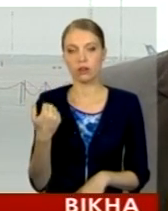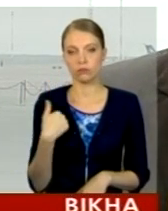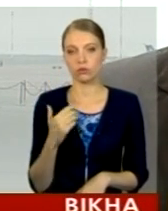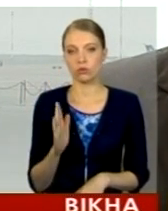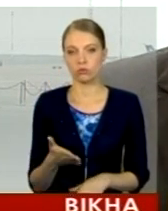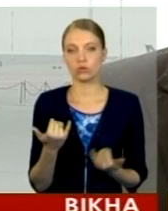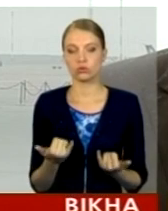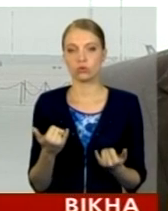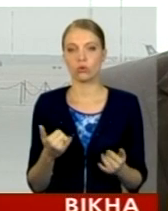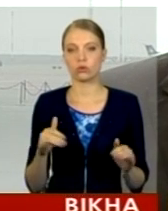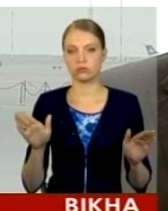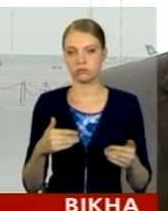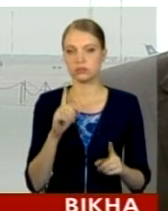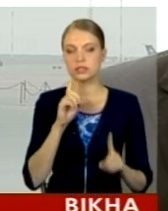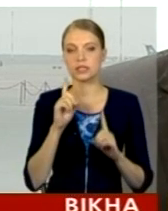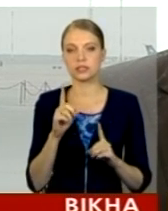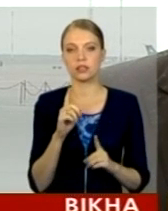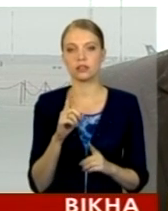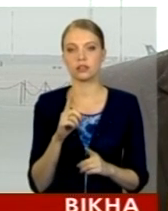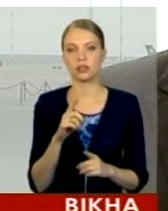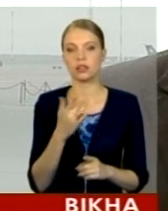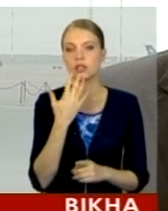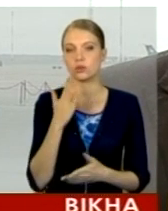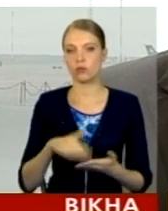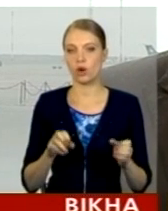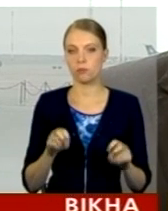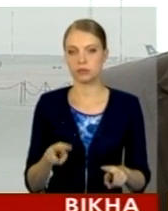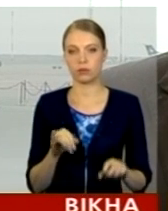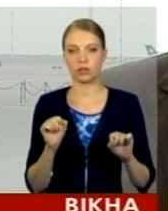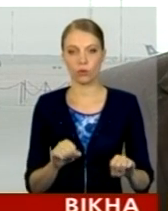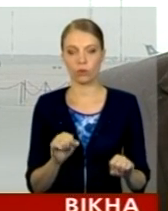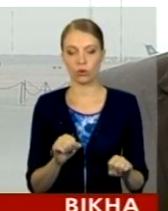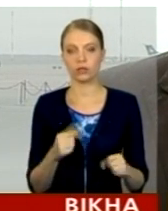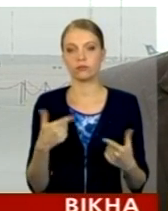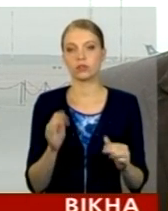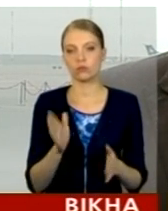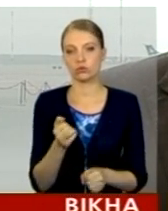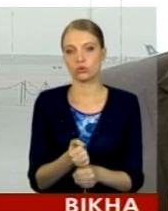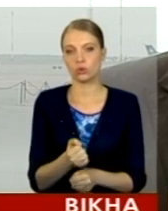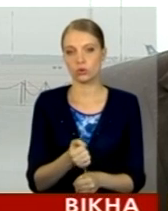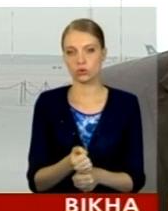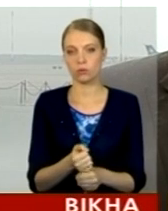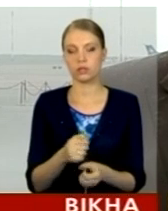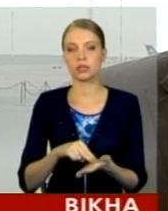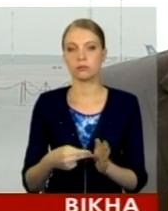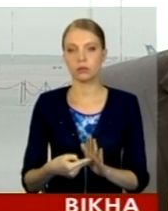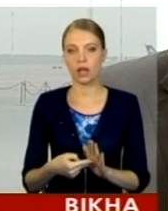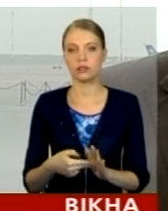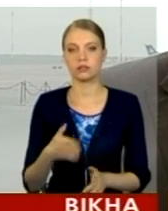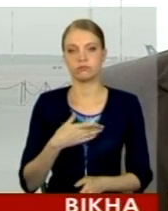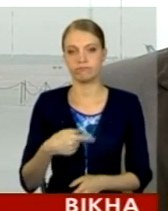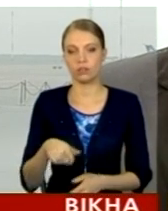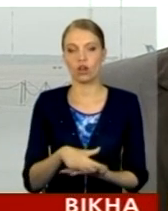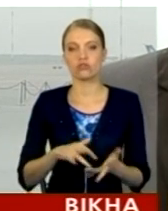буде сьогодні скликане засідання Ради національної безпеки і оборони, де будуть розроблені плани наших